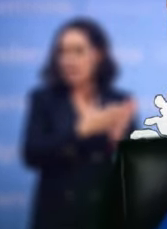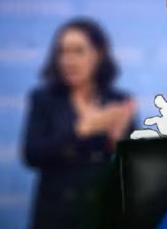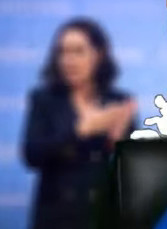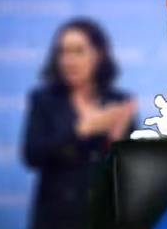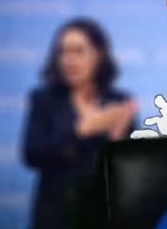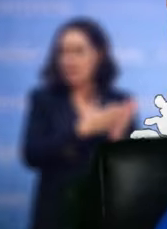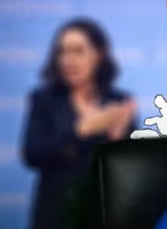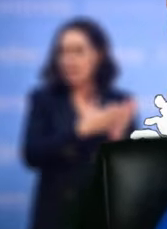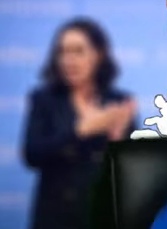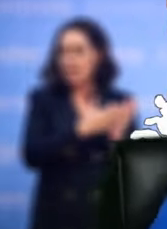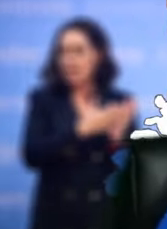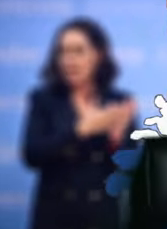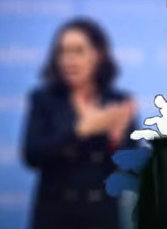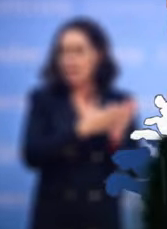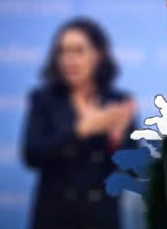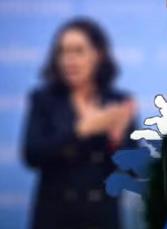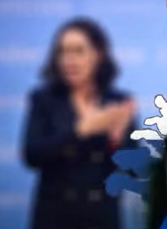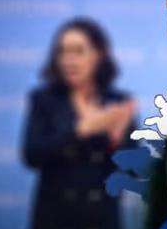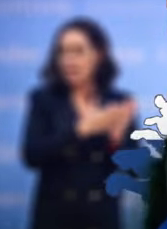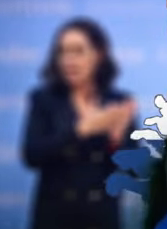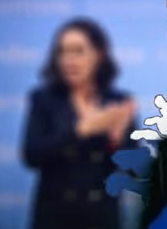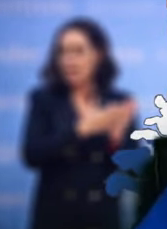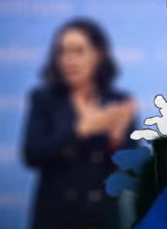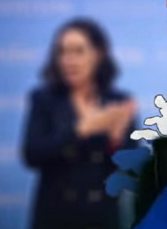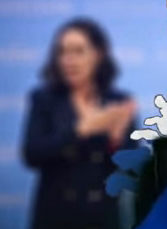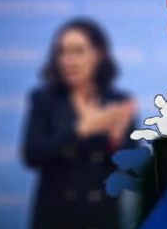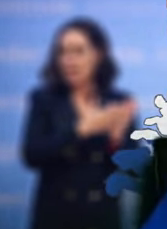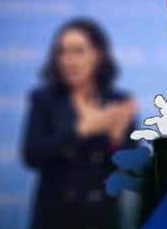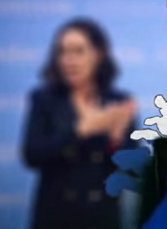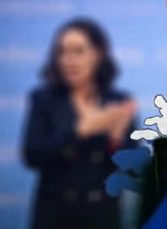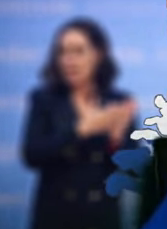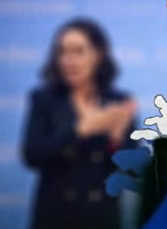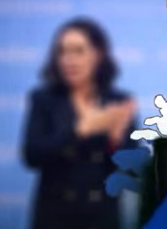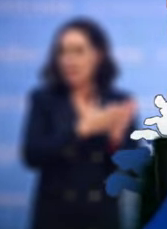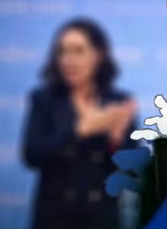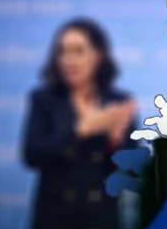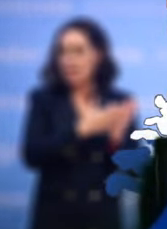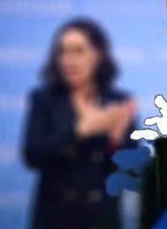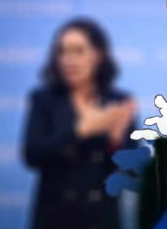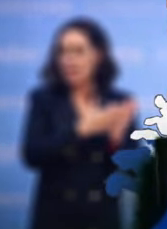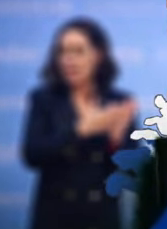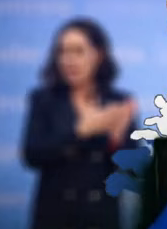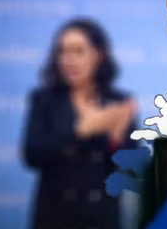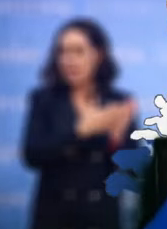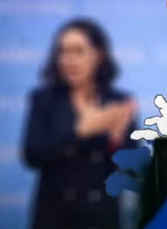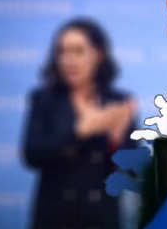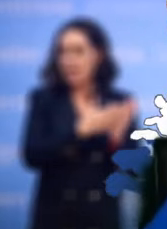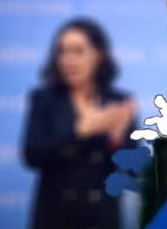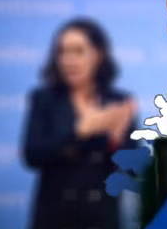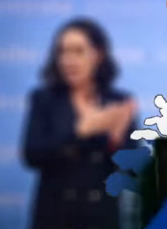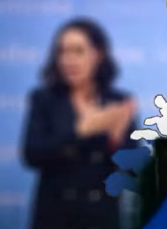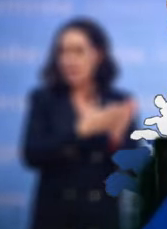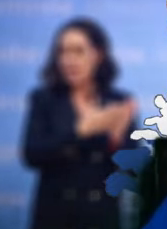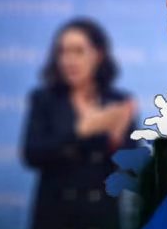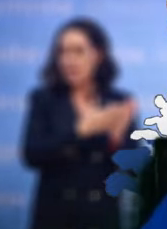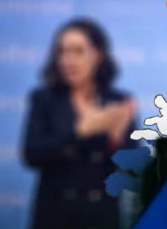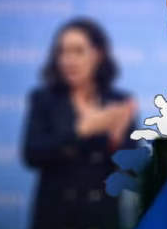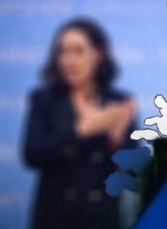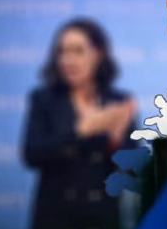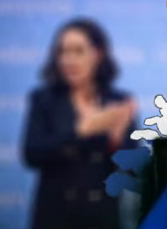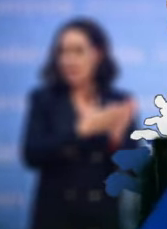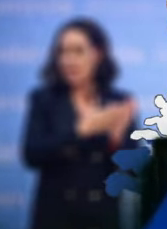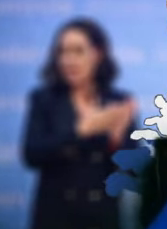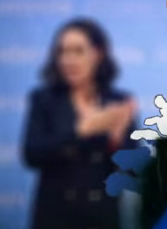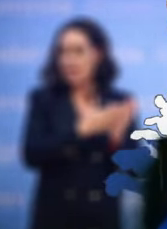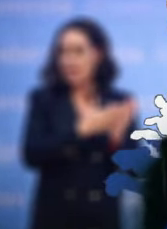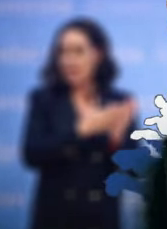Ja, jammer natuurlijk. Je kan natuurlijk ook gewoon, ja, dat klinkt misschien ook stom. Ja, voor de raam,